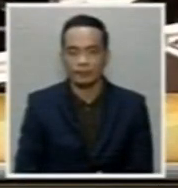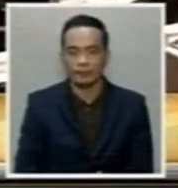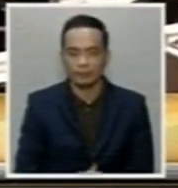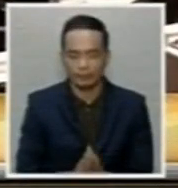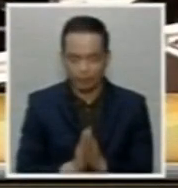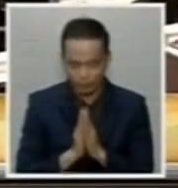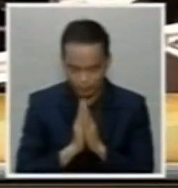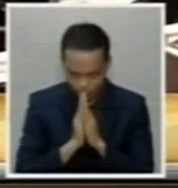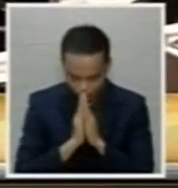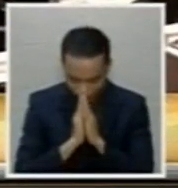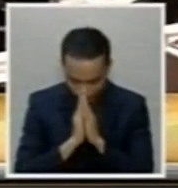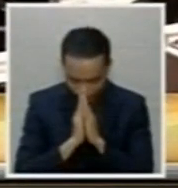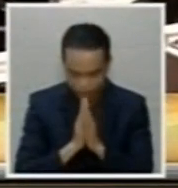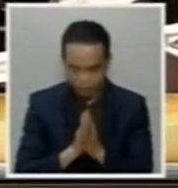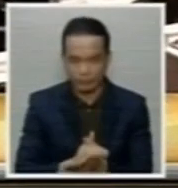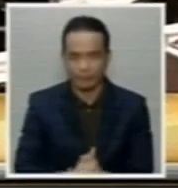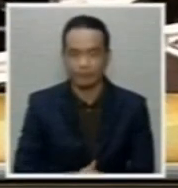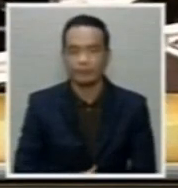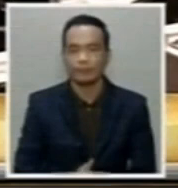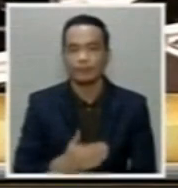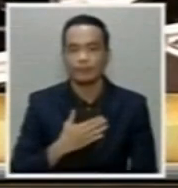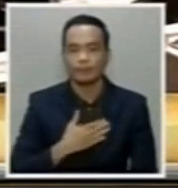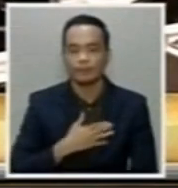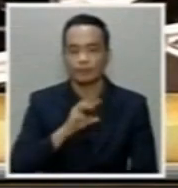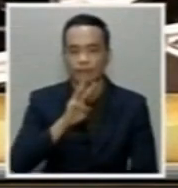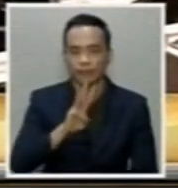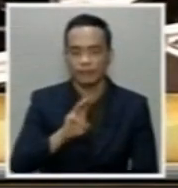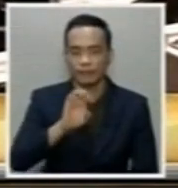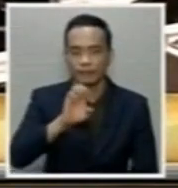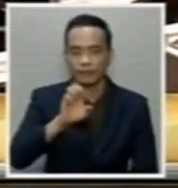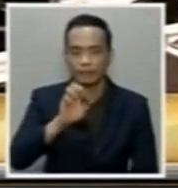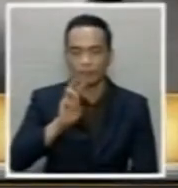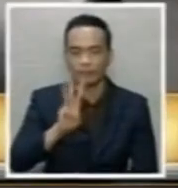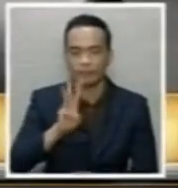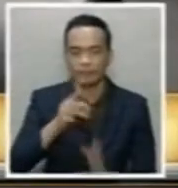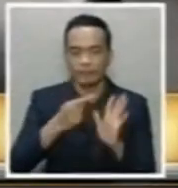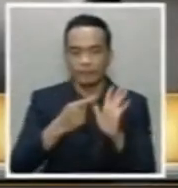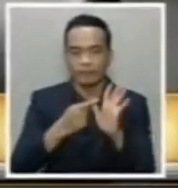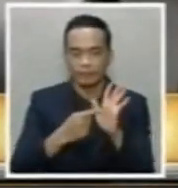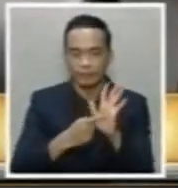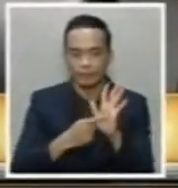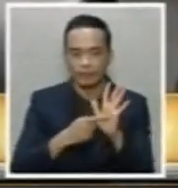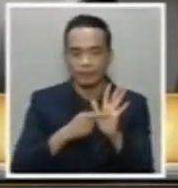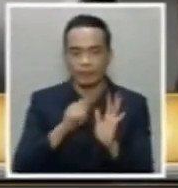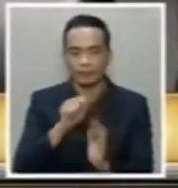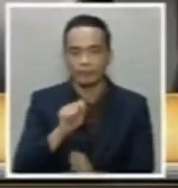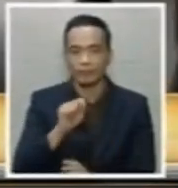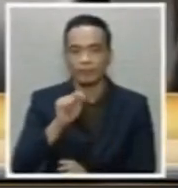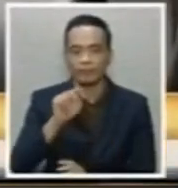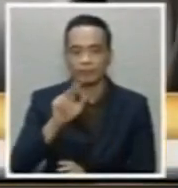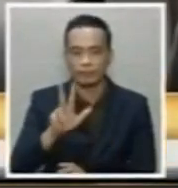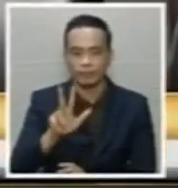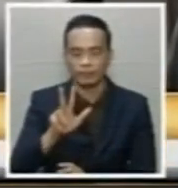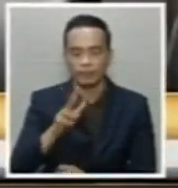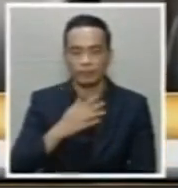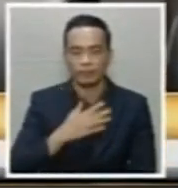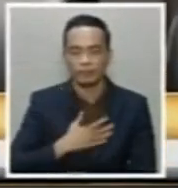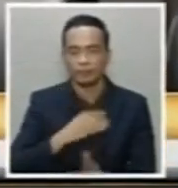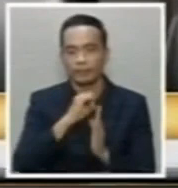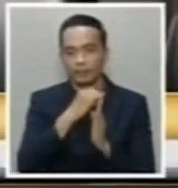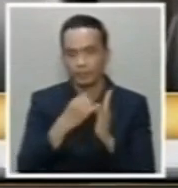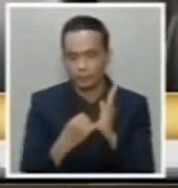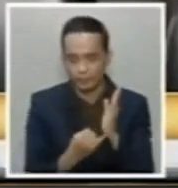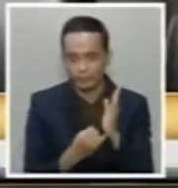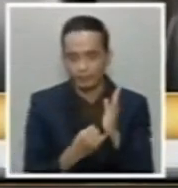กราบเรียนท่านประธานสภาที่เคารพกับผมวิวัฒน์นินวัชรมณีสมาชิกสภาผู้แทนราษฎรเขต2จังหวัดสุราษฎร์ธานีพรรคประชา